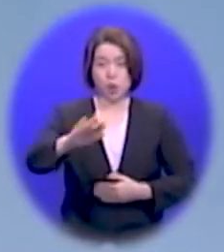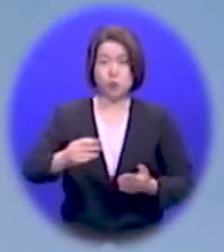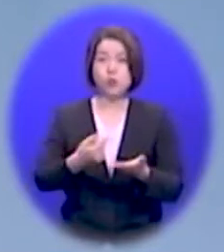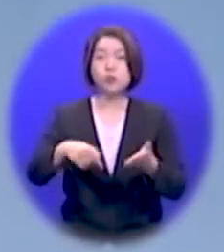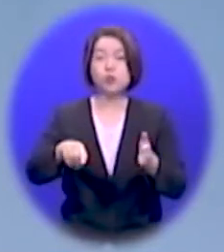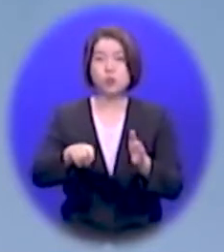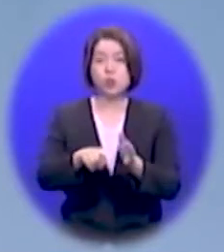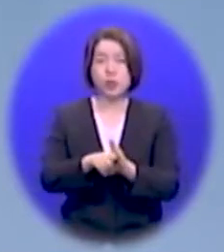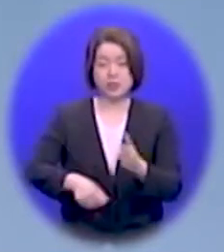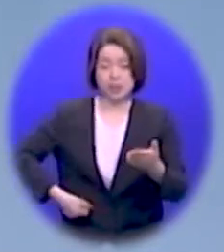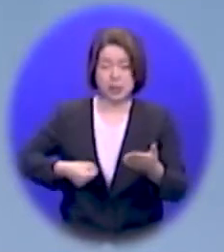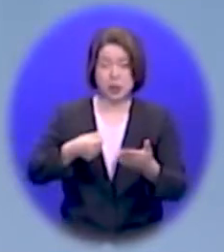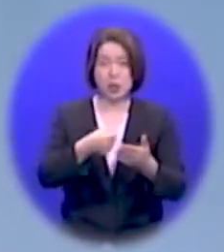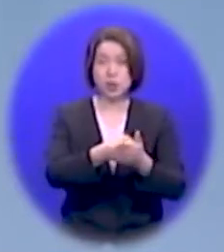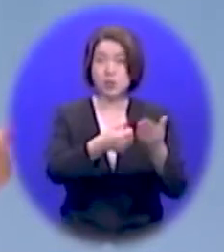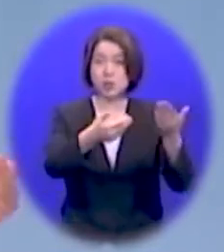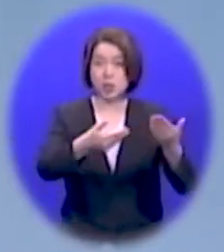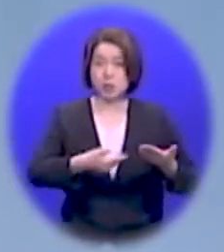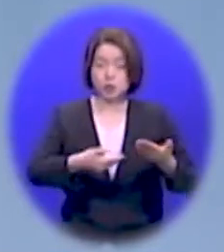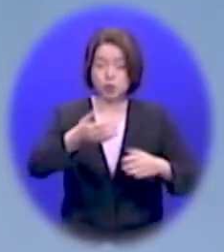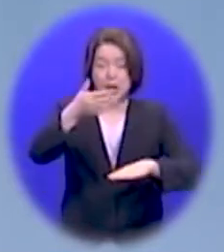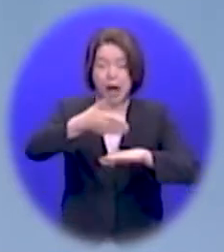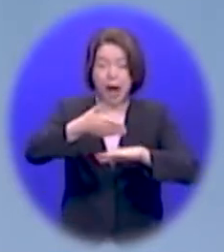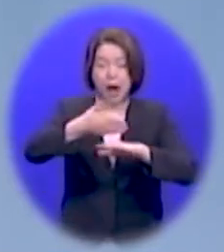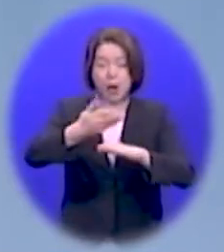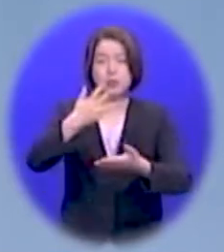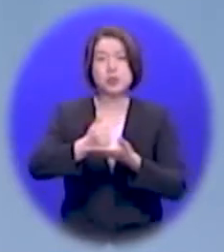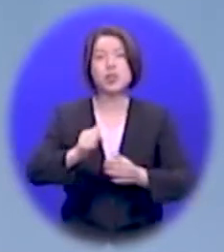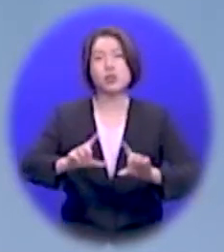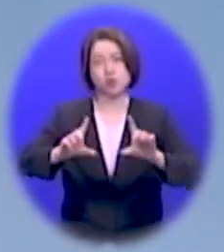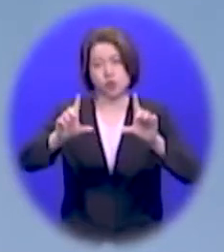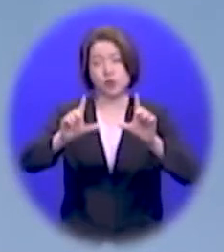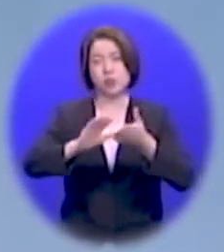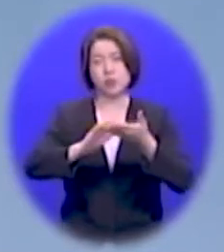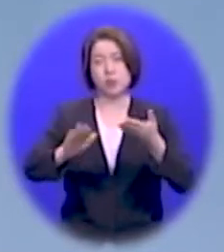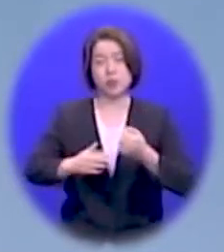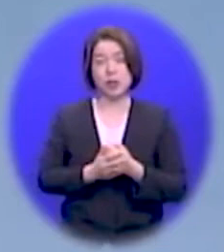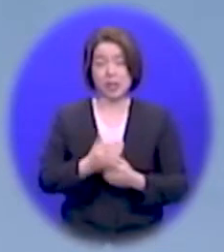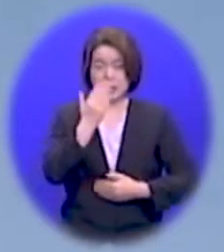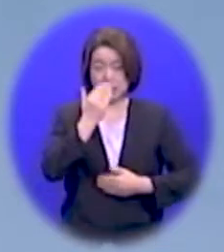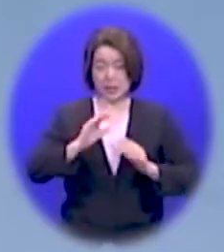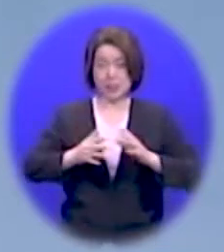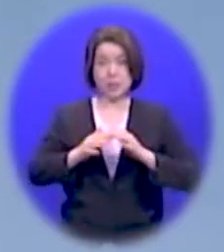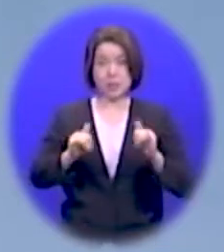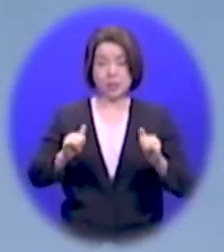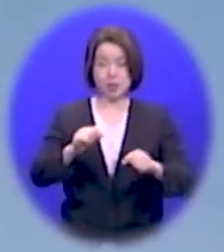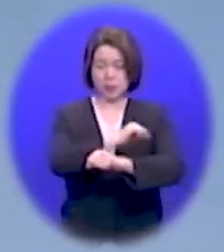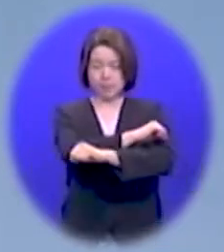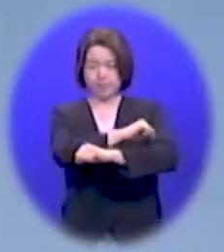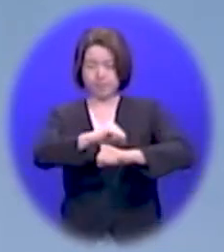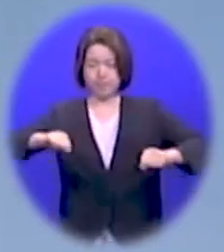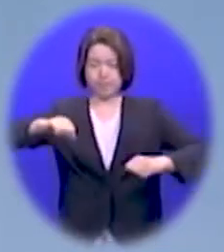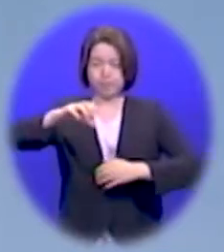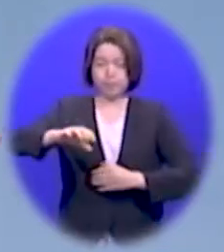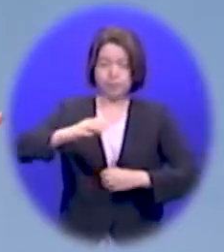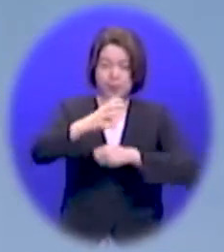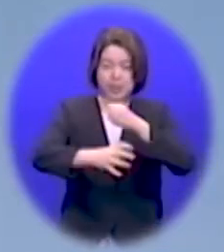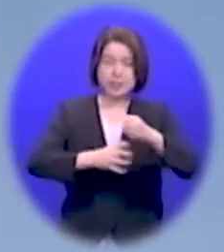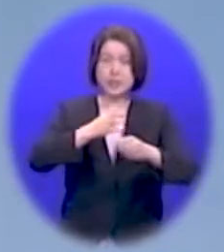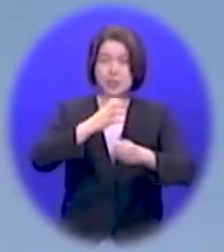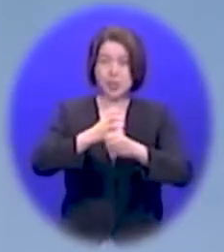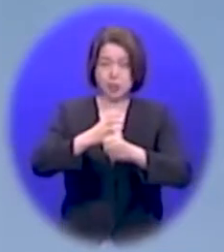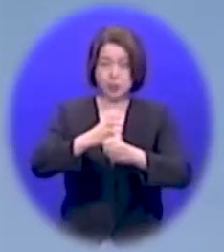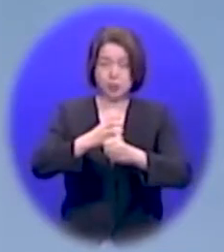사실 정해준 감사 주일 입니다 이스라엘 백성이 광야 40년을 지나고